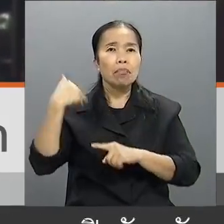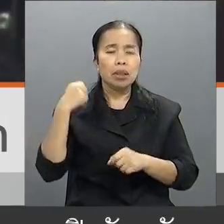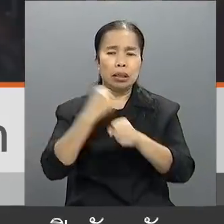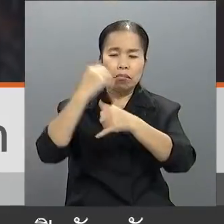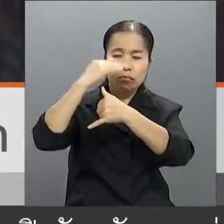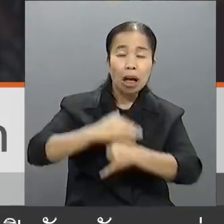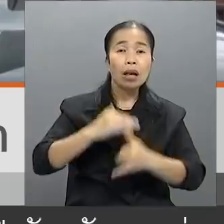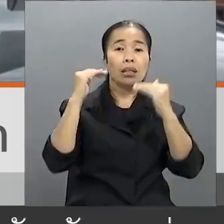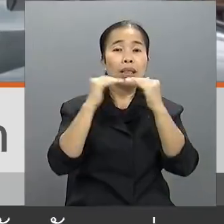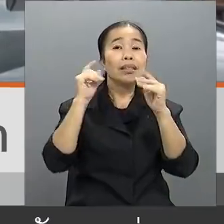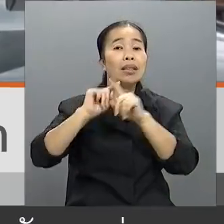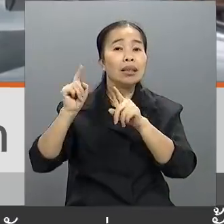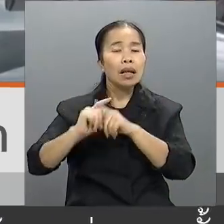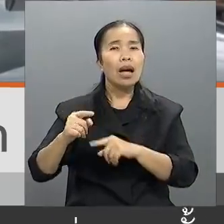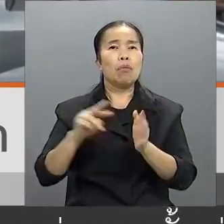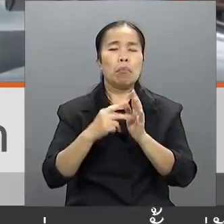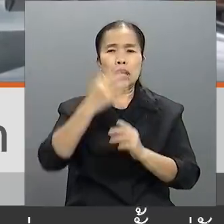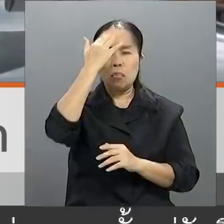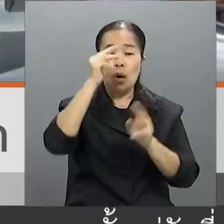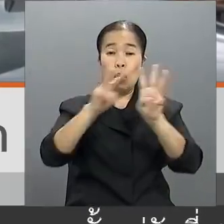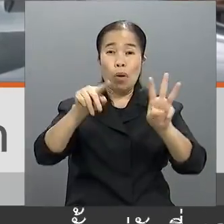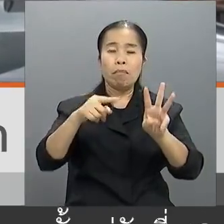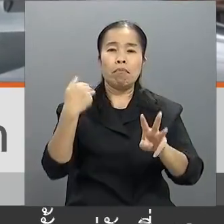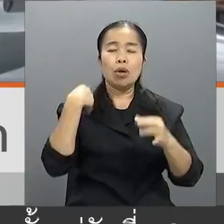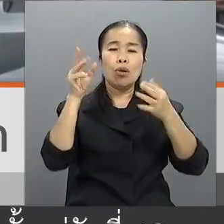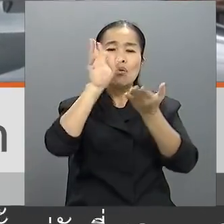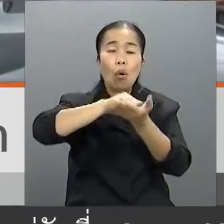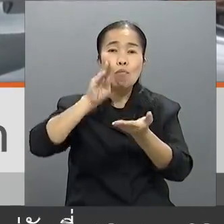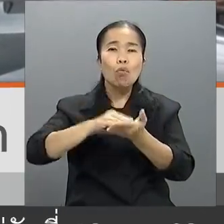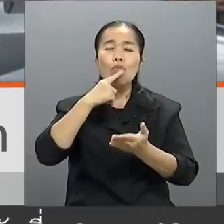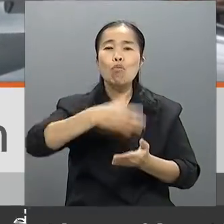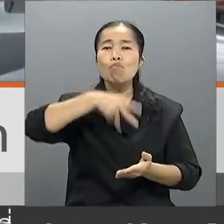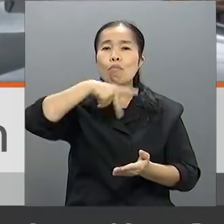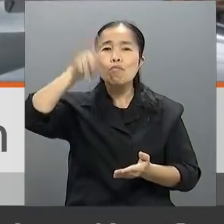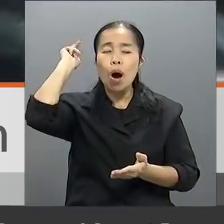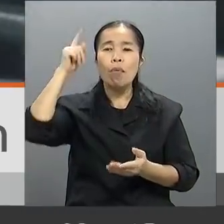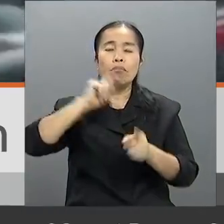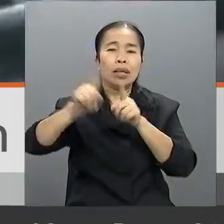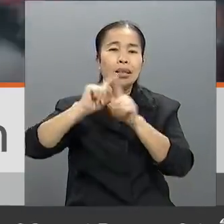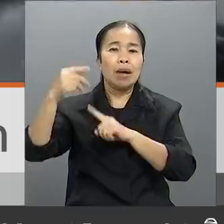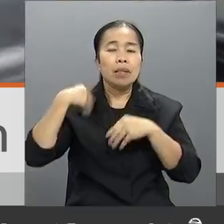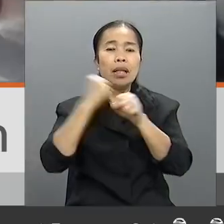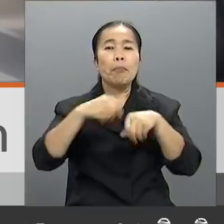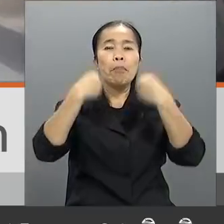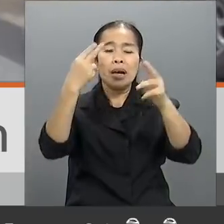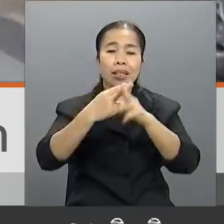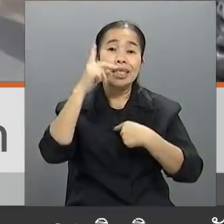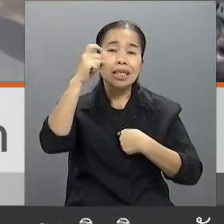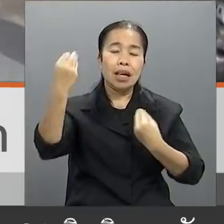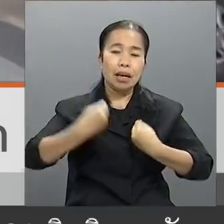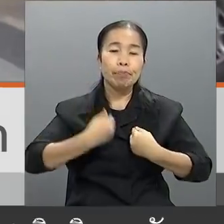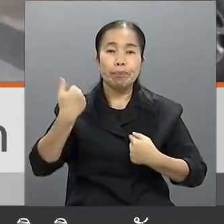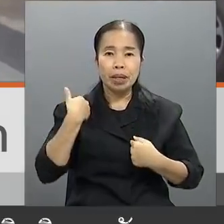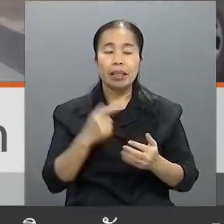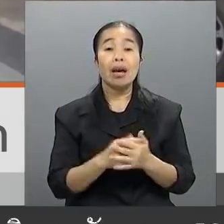ชนมักจะถูกเว็บไซต์ดังกล่าวใช้ข้อมูลอันเป็นเท็จบิดเบือนก่อให้เกิดความเสื่อมเสียชื่อเสียงซึ่งที่ผ่านมา